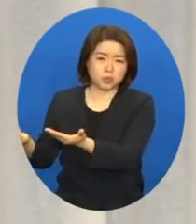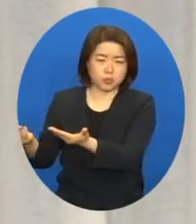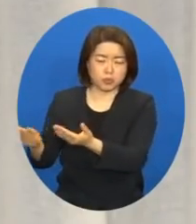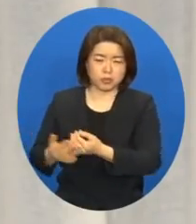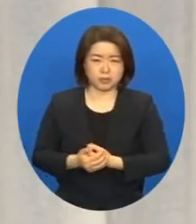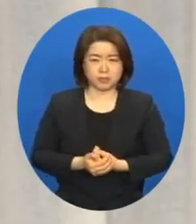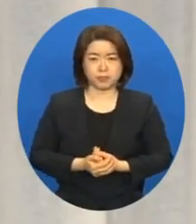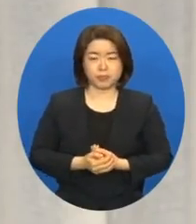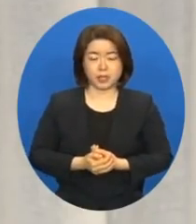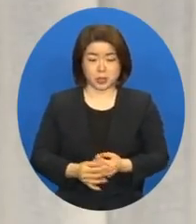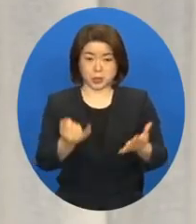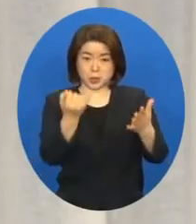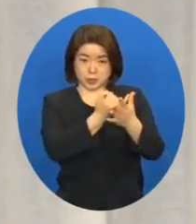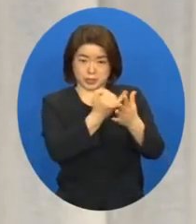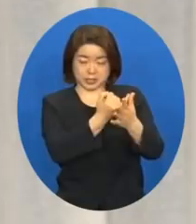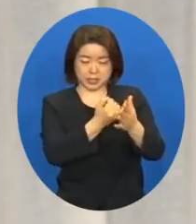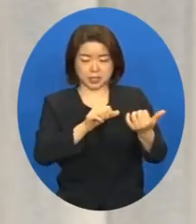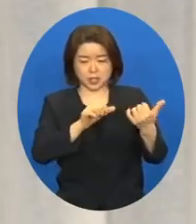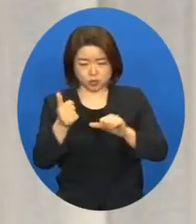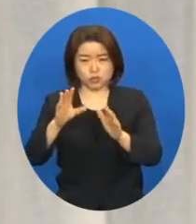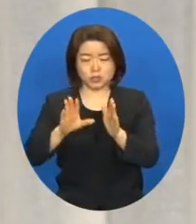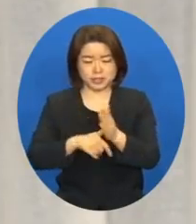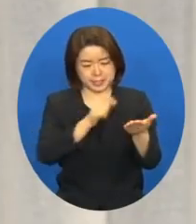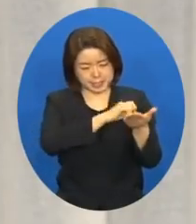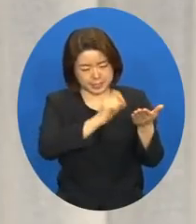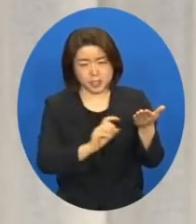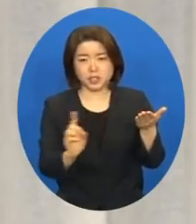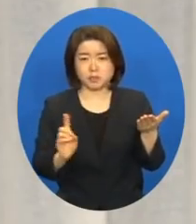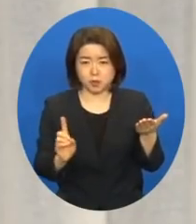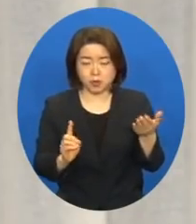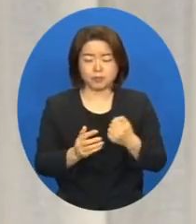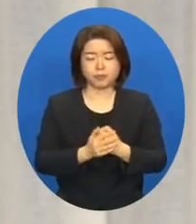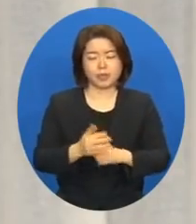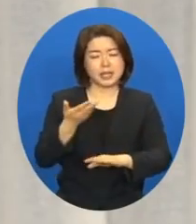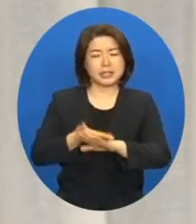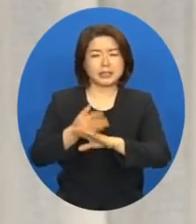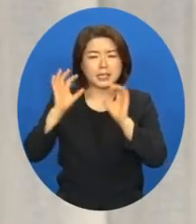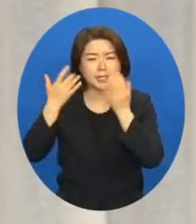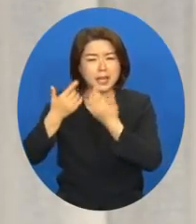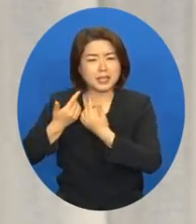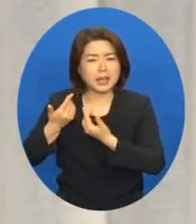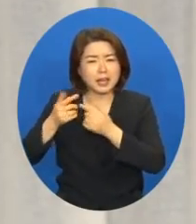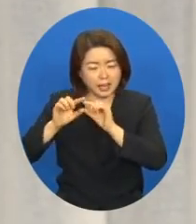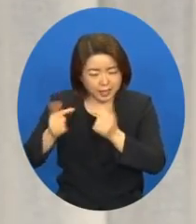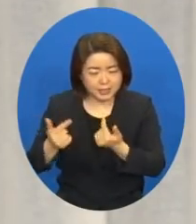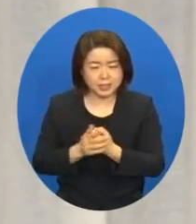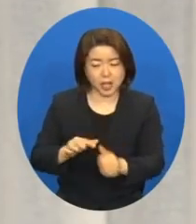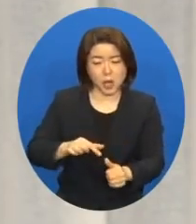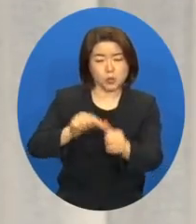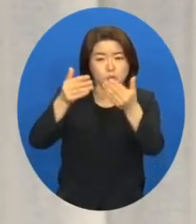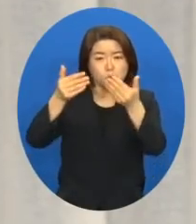그 맏딸 그레이시가 죽었을 때 일기에 이렇게 썼습니다. 다른 아이들이 아니고 구원받은 그레이시를 데려가신 것에